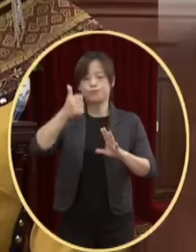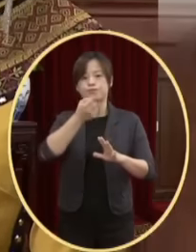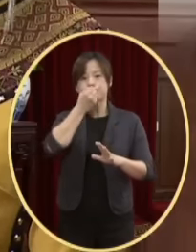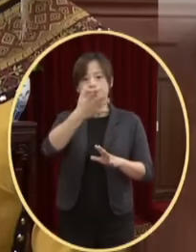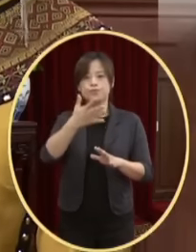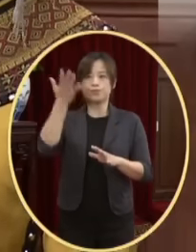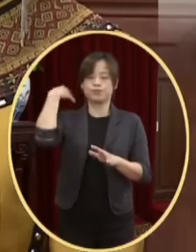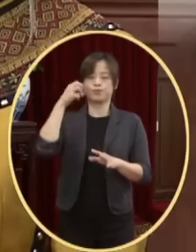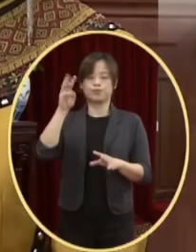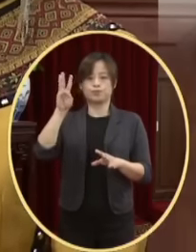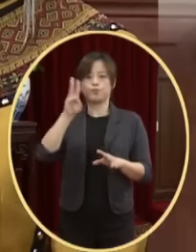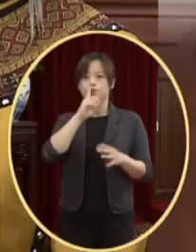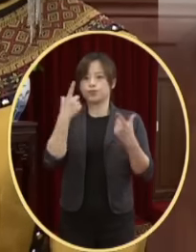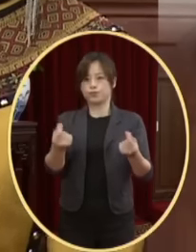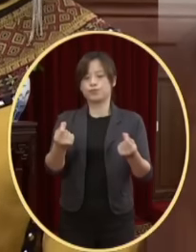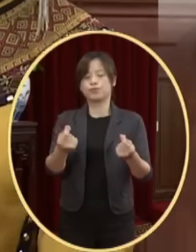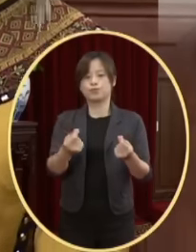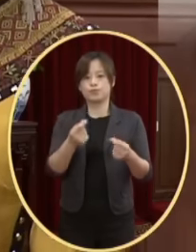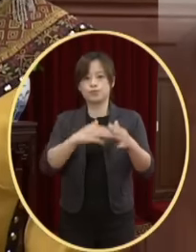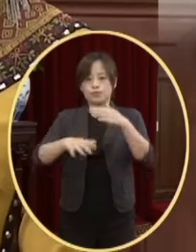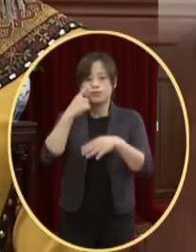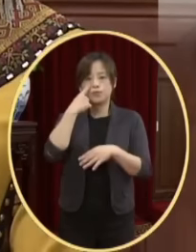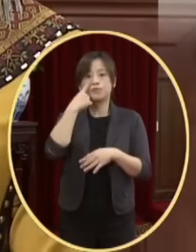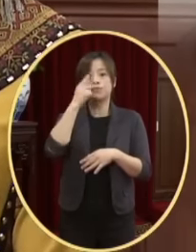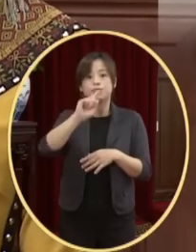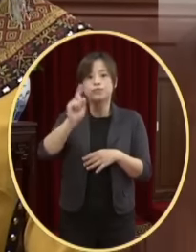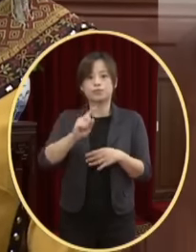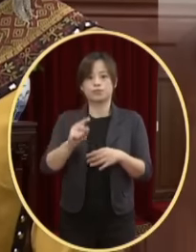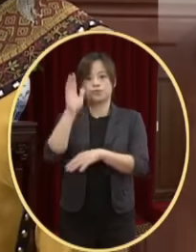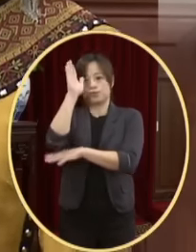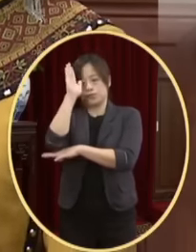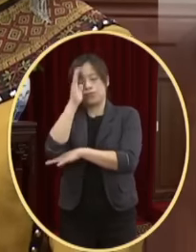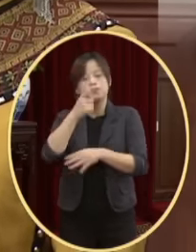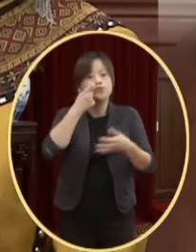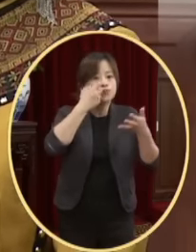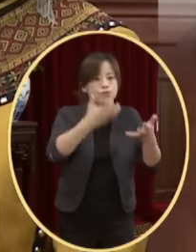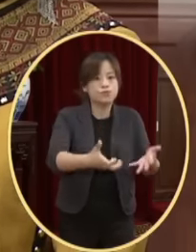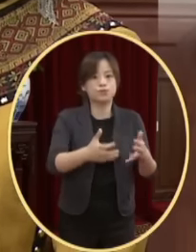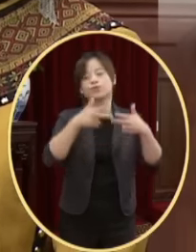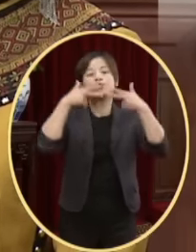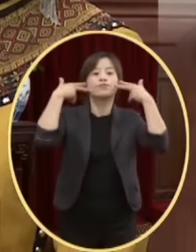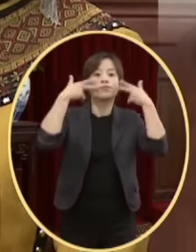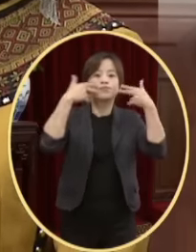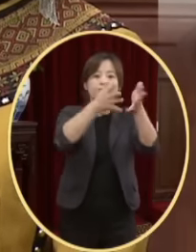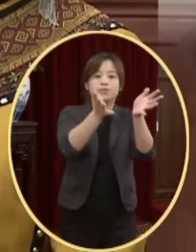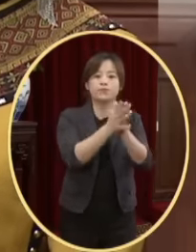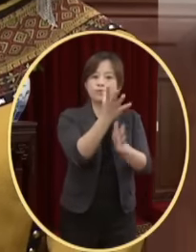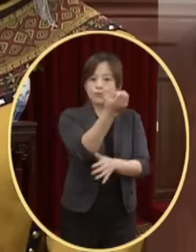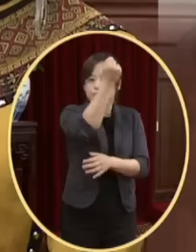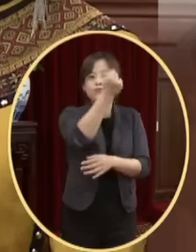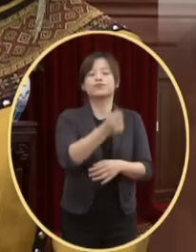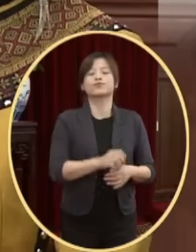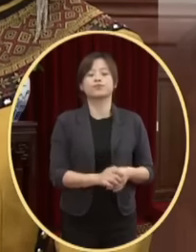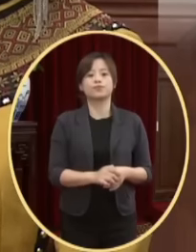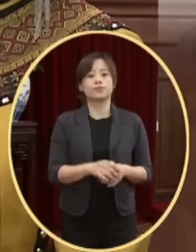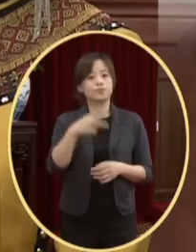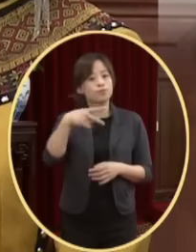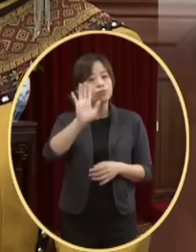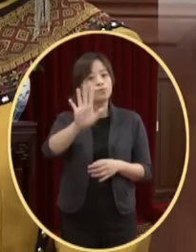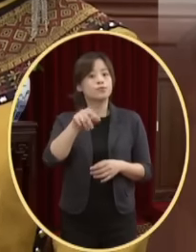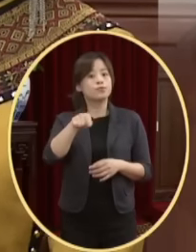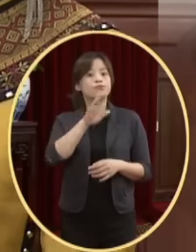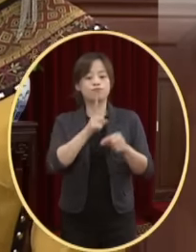他过去的承诺之外，更彰显了政府重视原住民族的权利，而且